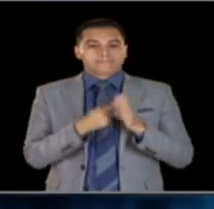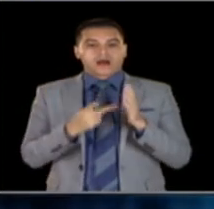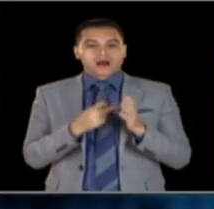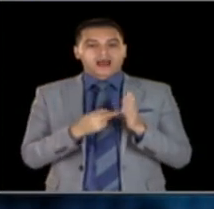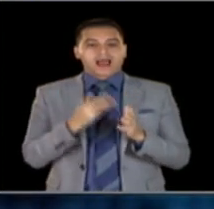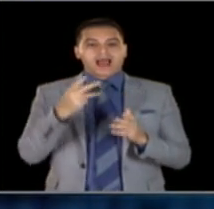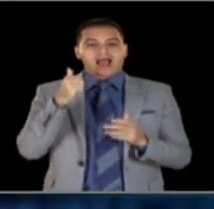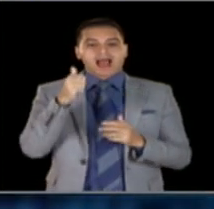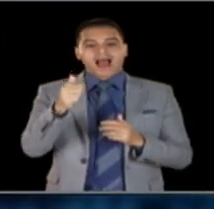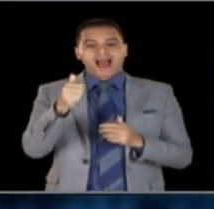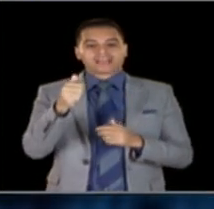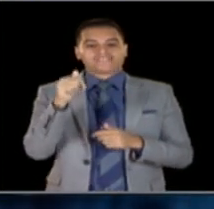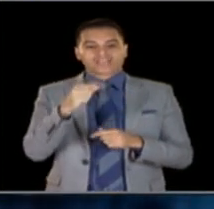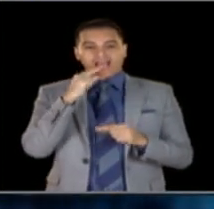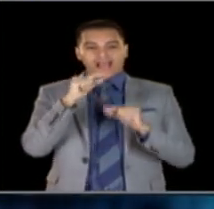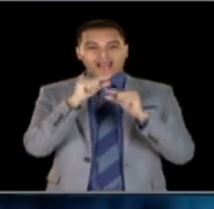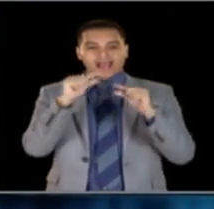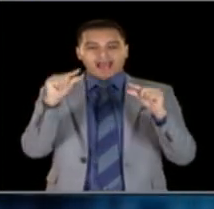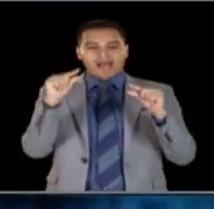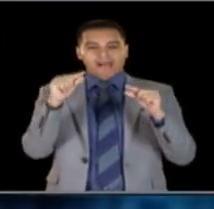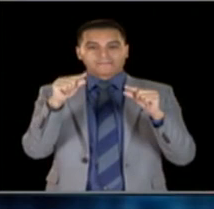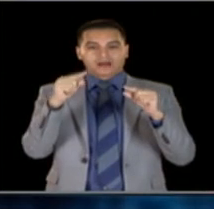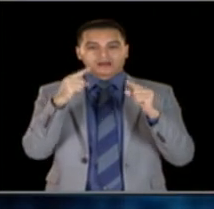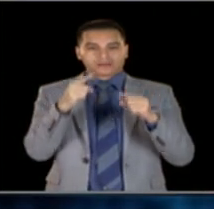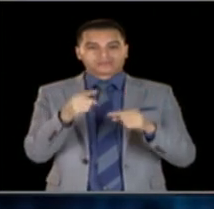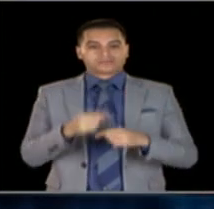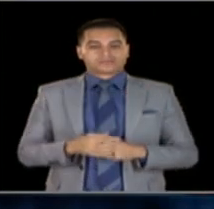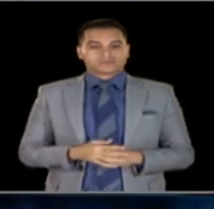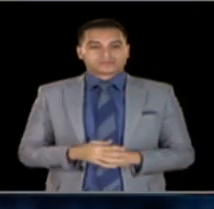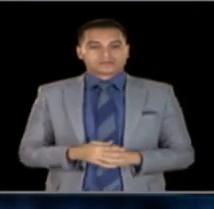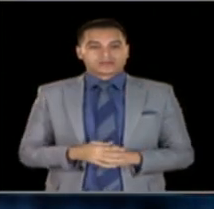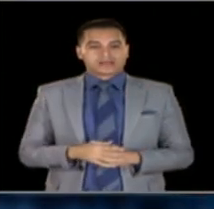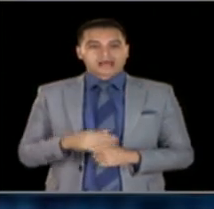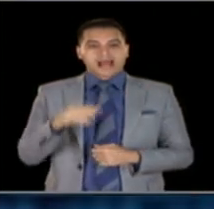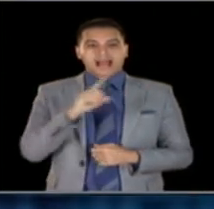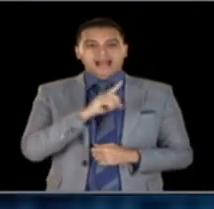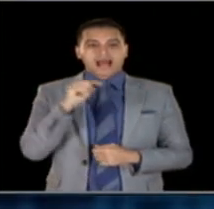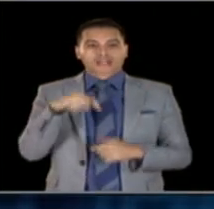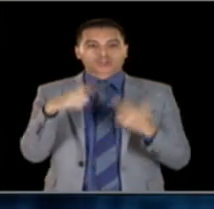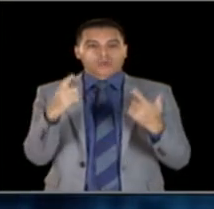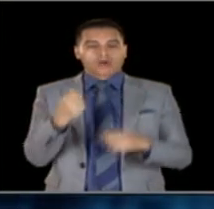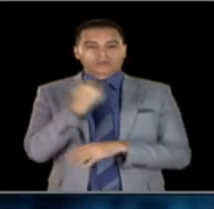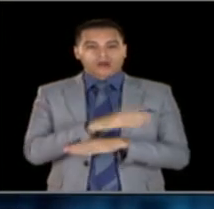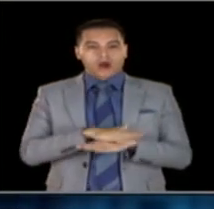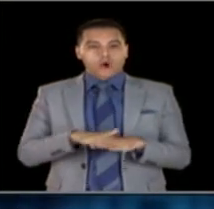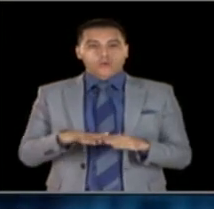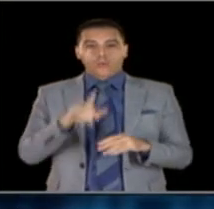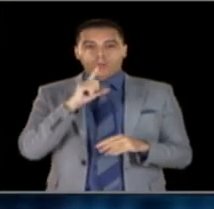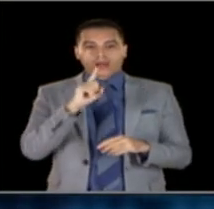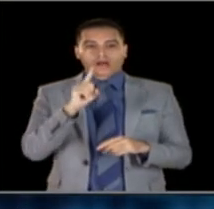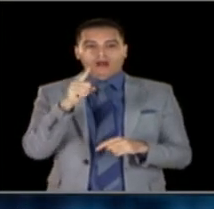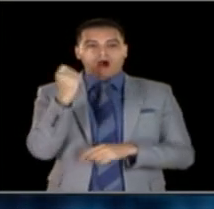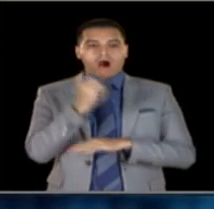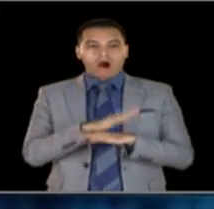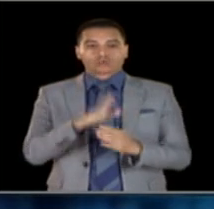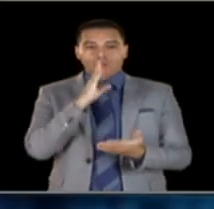كم مرة تكرر حرف الألف في المقولة بالصورة ليس الوطن أرضاً ولكنه